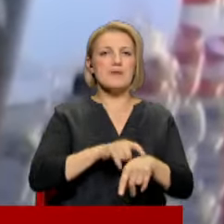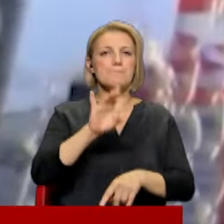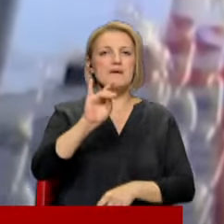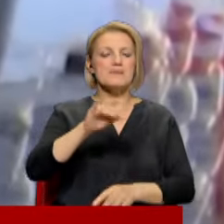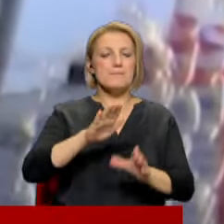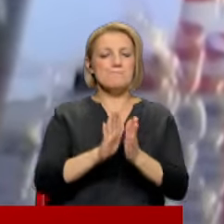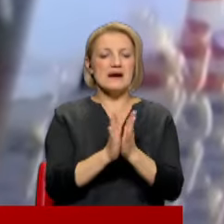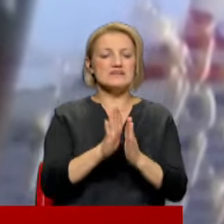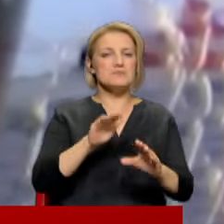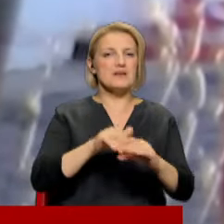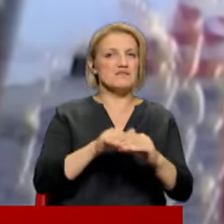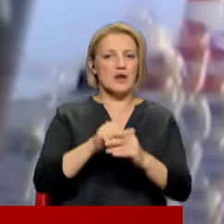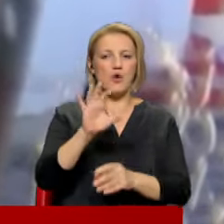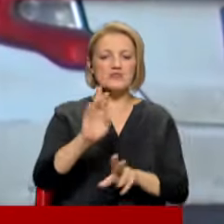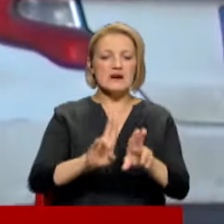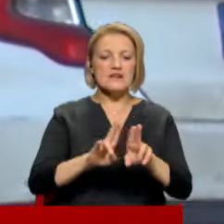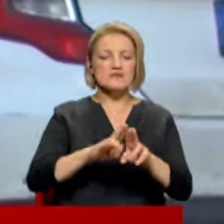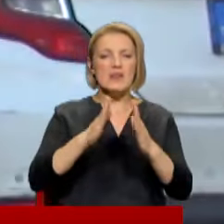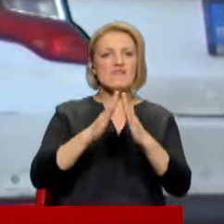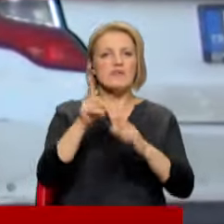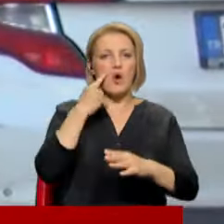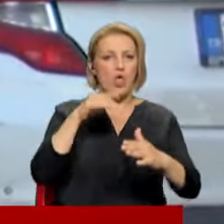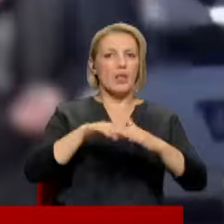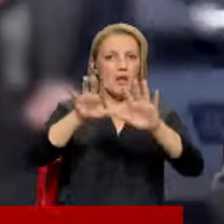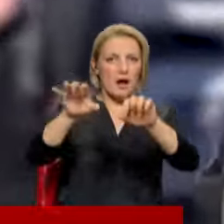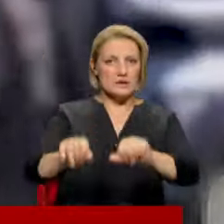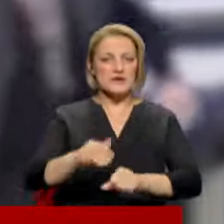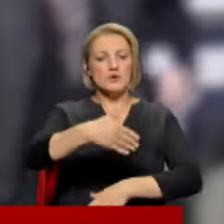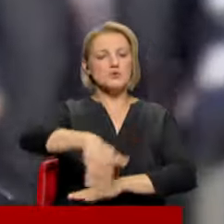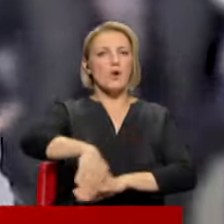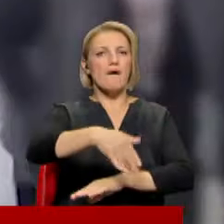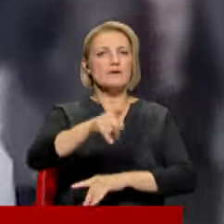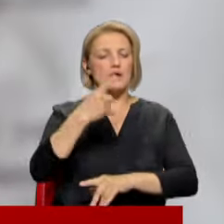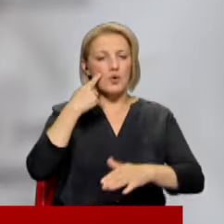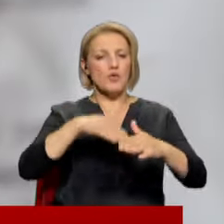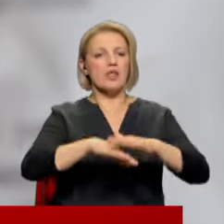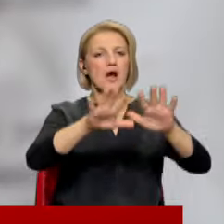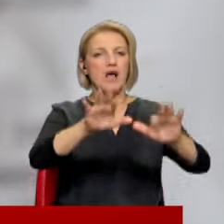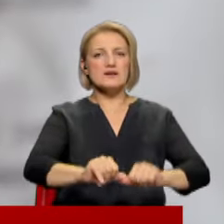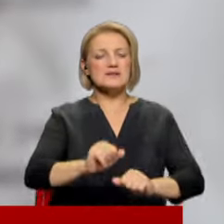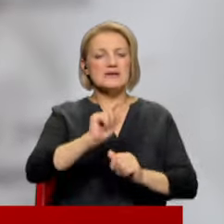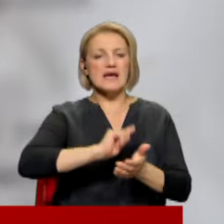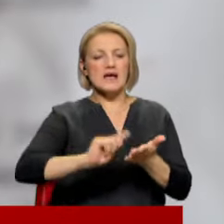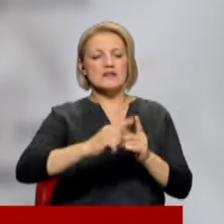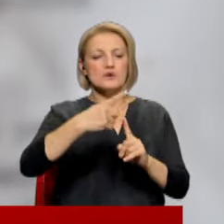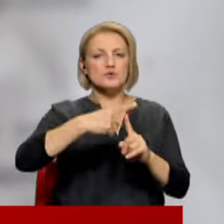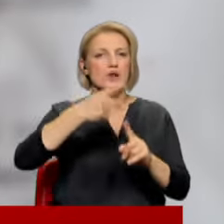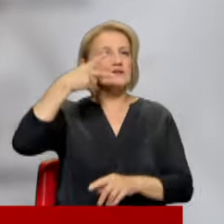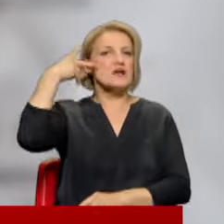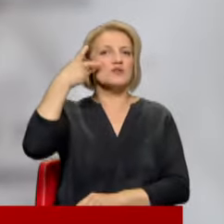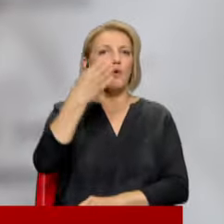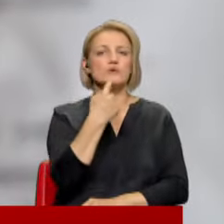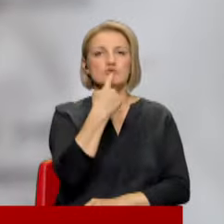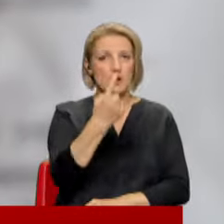Mersin milletvekili Olcay Kılavuz'un evinde gözaltına alındığını, sokakta gözaltına alındı yazan tutanağının sahte